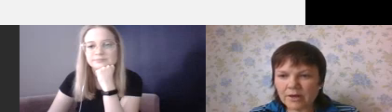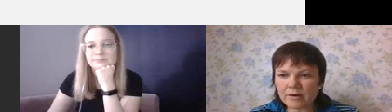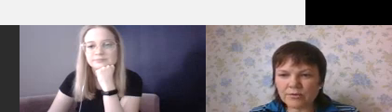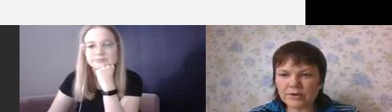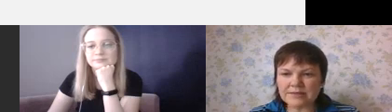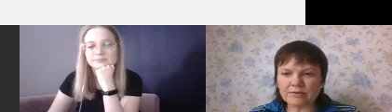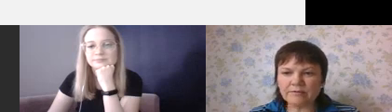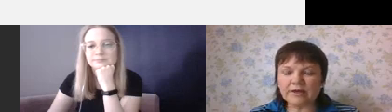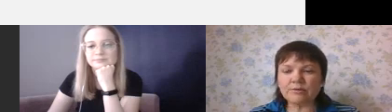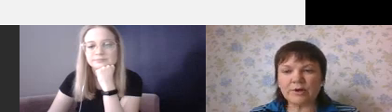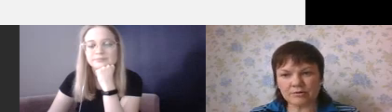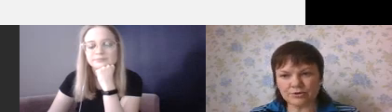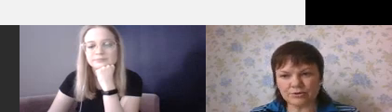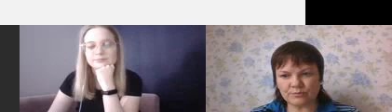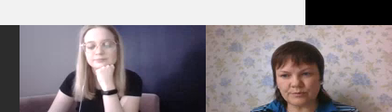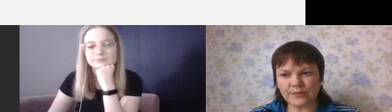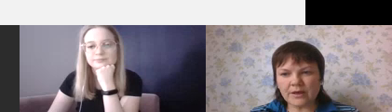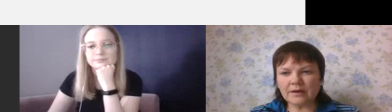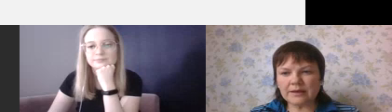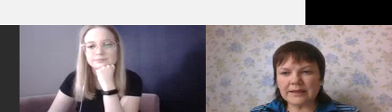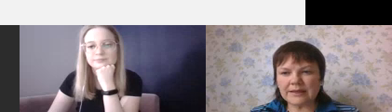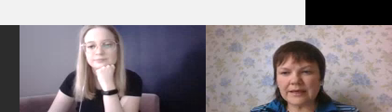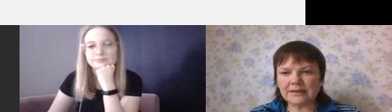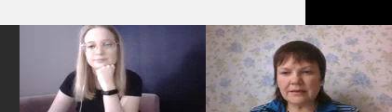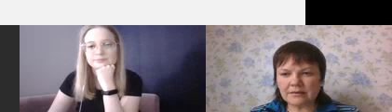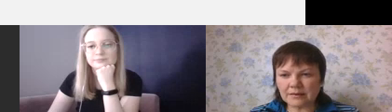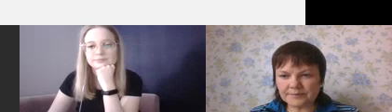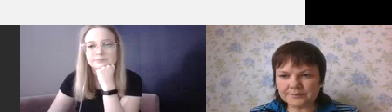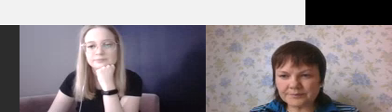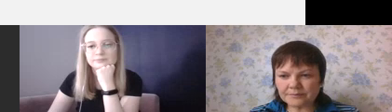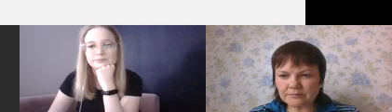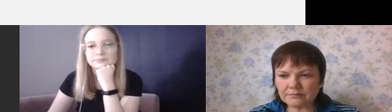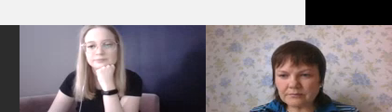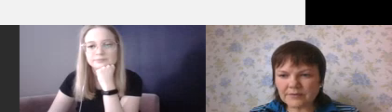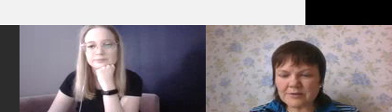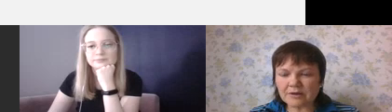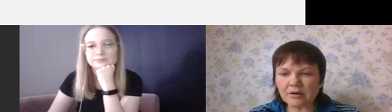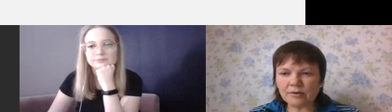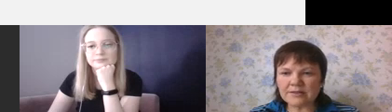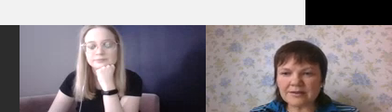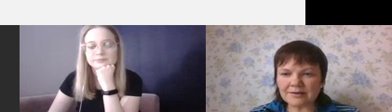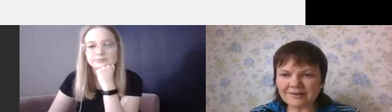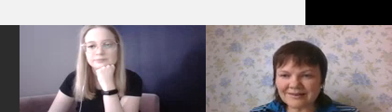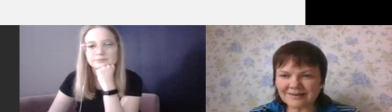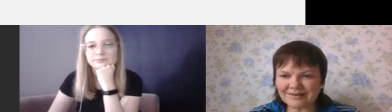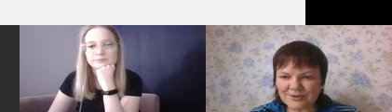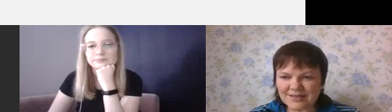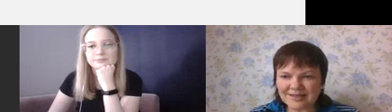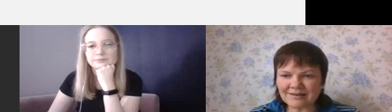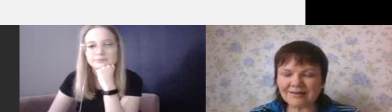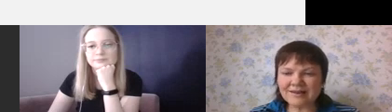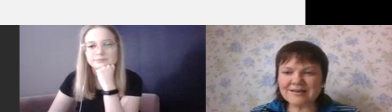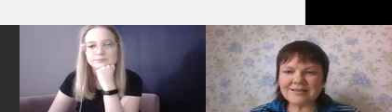Veel enam, kui ees on veel gümnaasium. Nii et ma saan aru, et